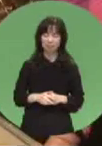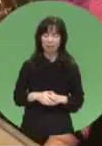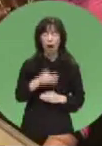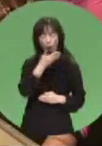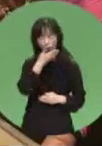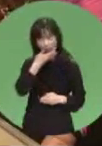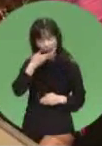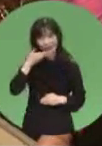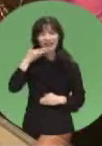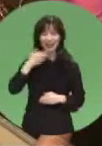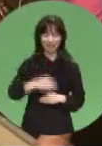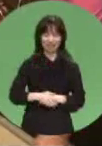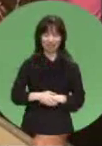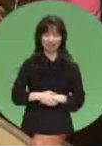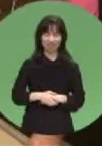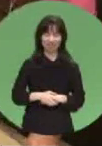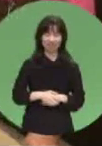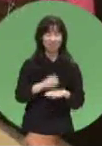めっちゃ美